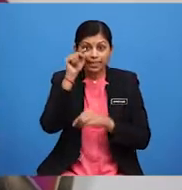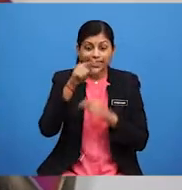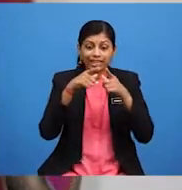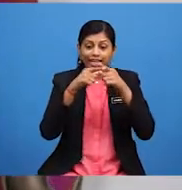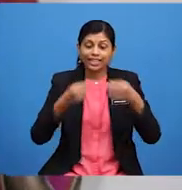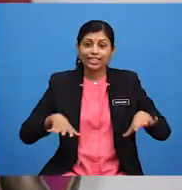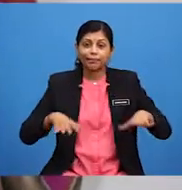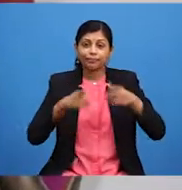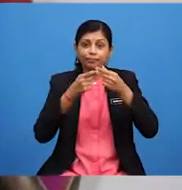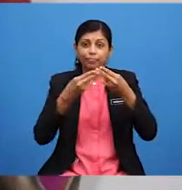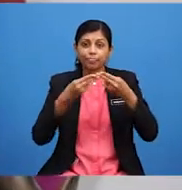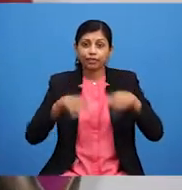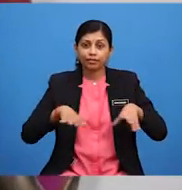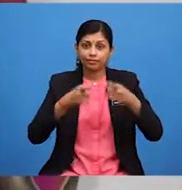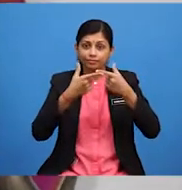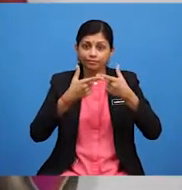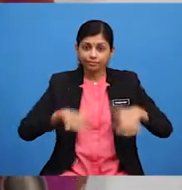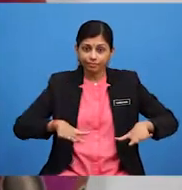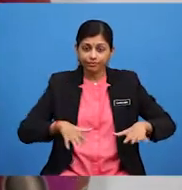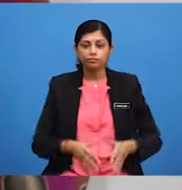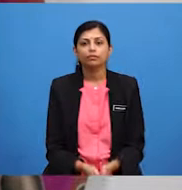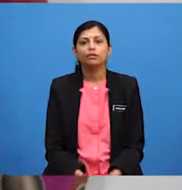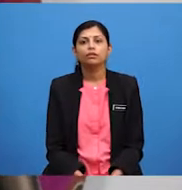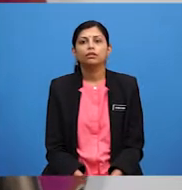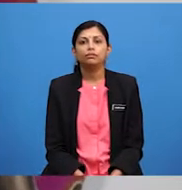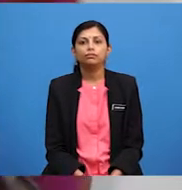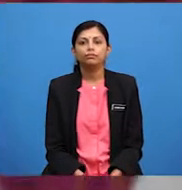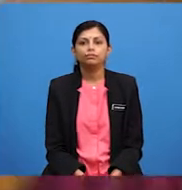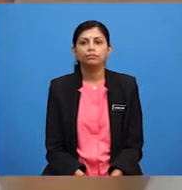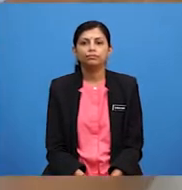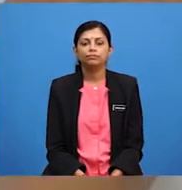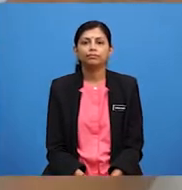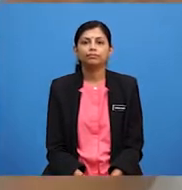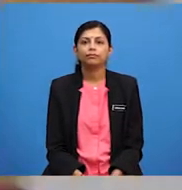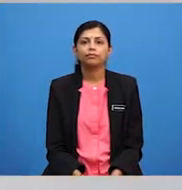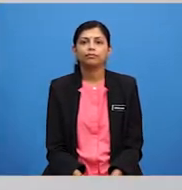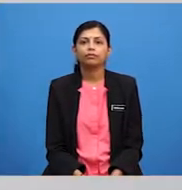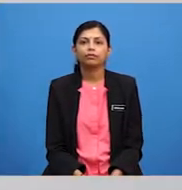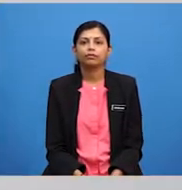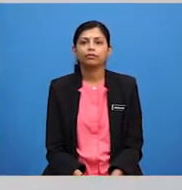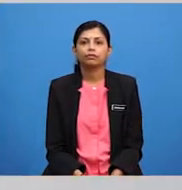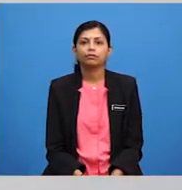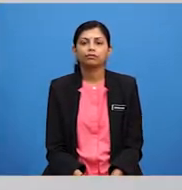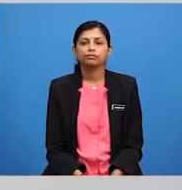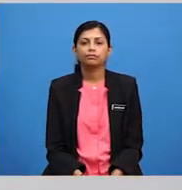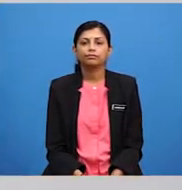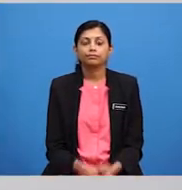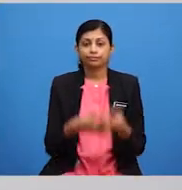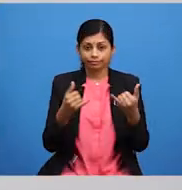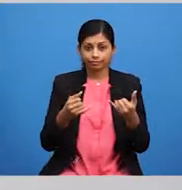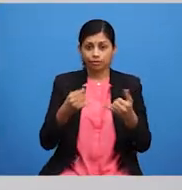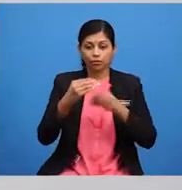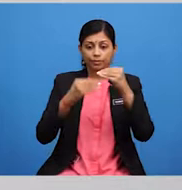TL. Langkah ketiga, murid-murid perlu membina pandangan hadapan